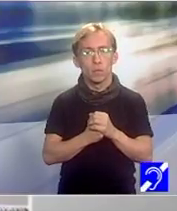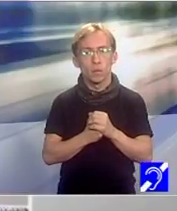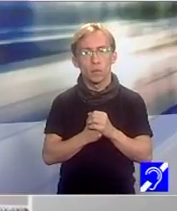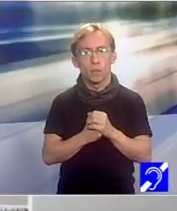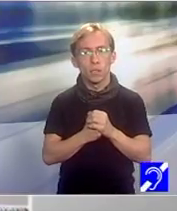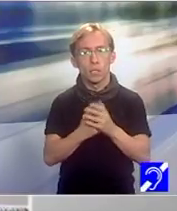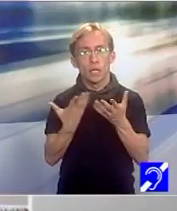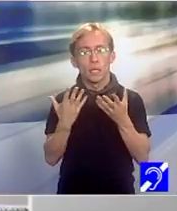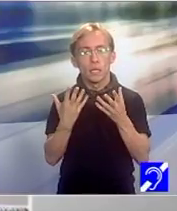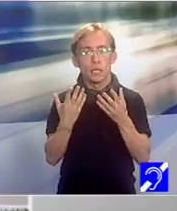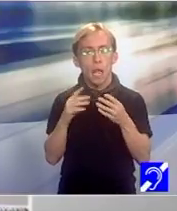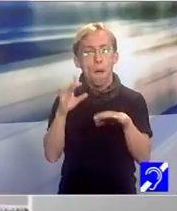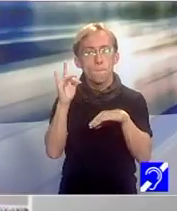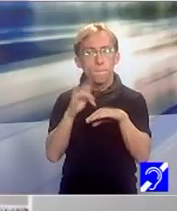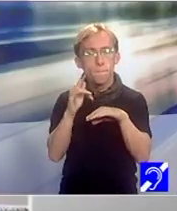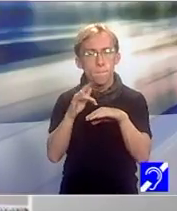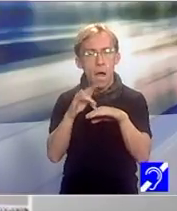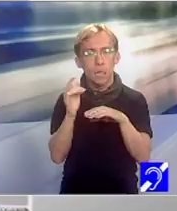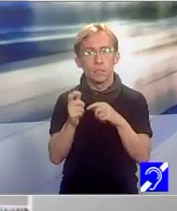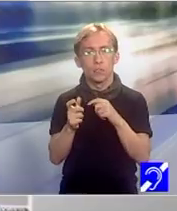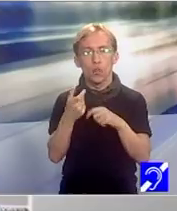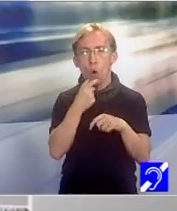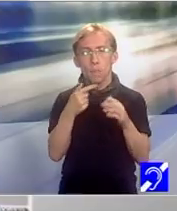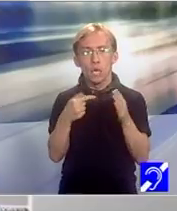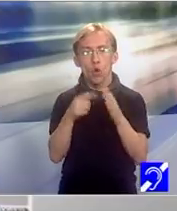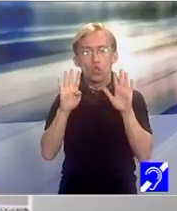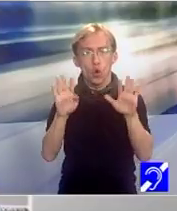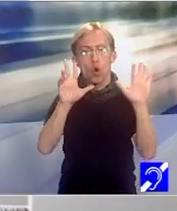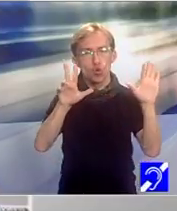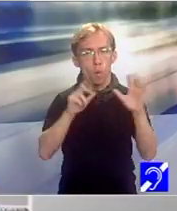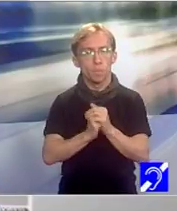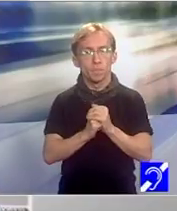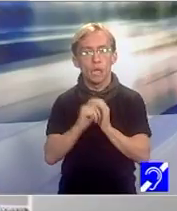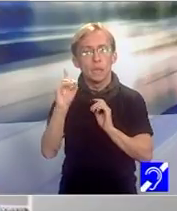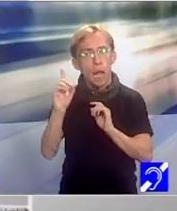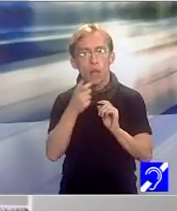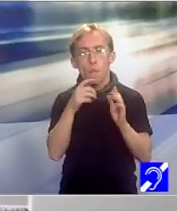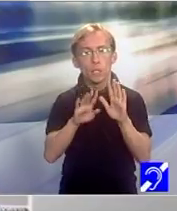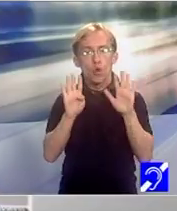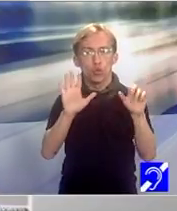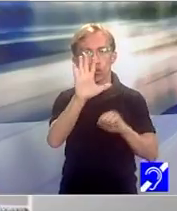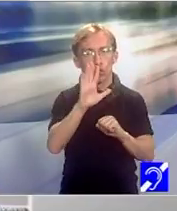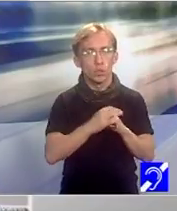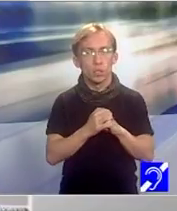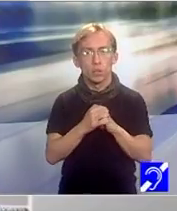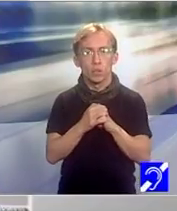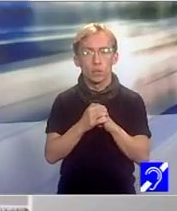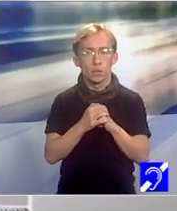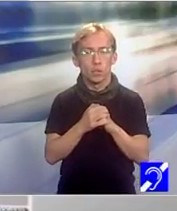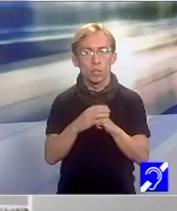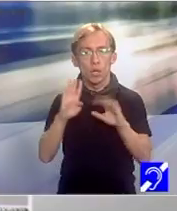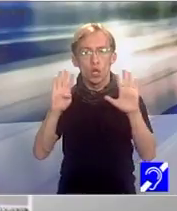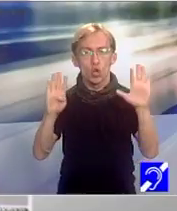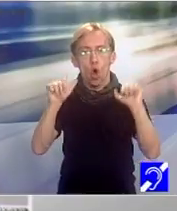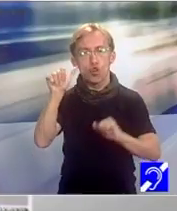de medici mie încă din 1980. În 1995, fiind prea ieftin, a fost delistat. În 1996